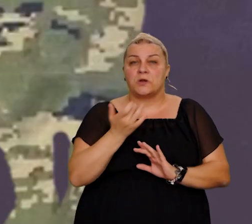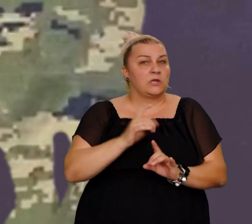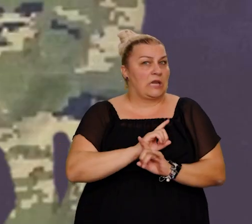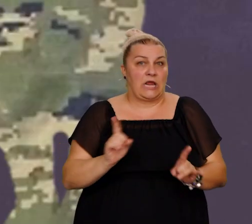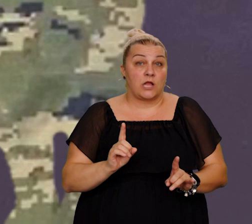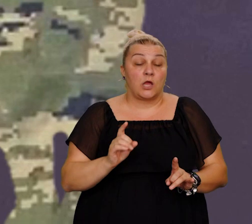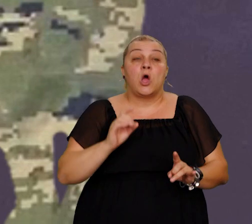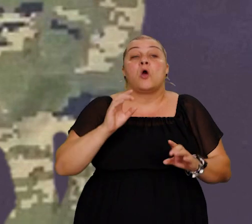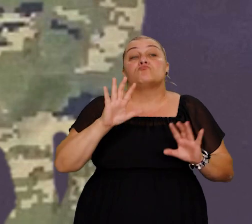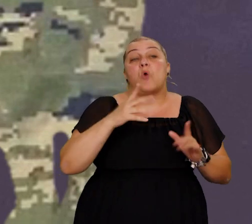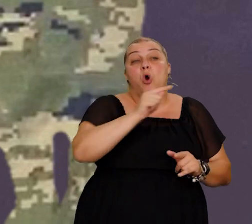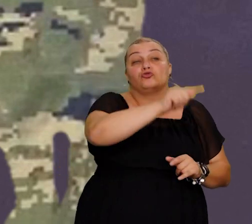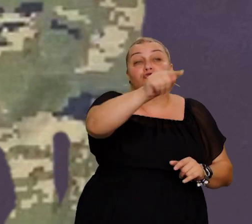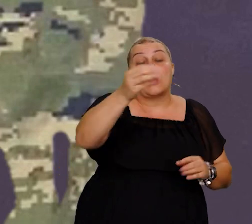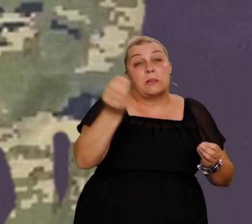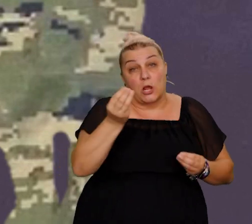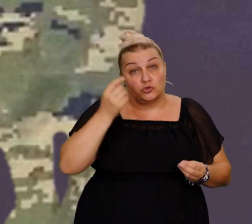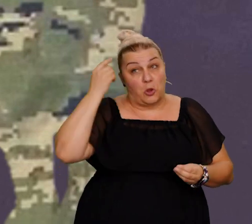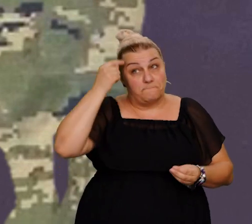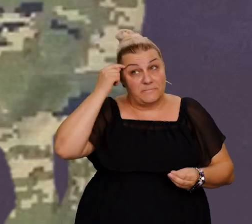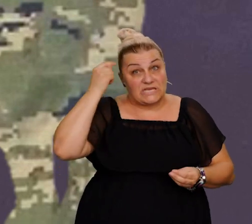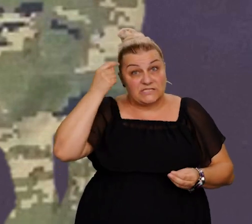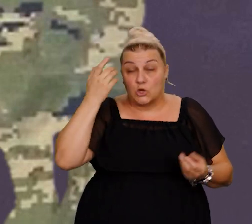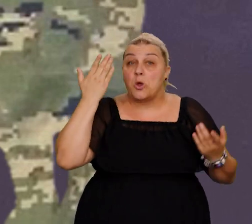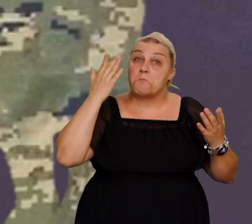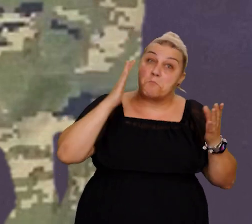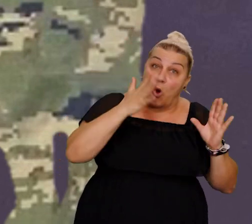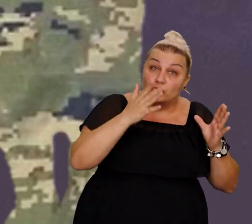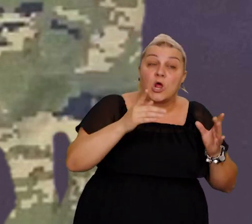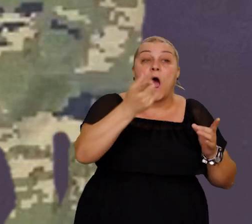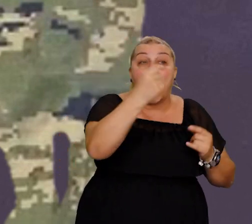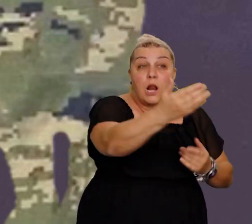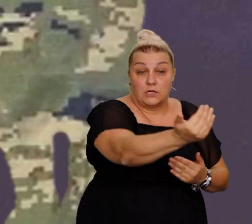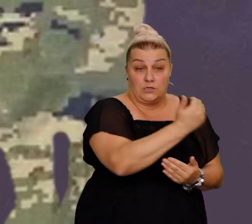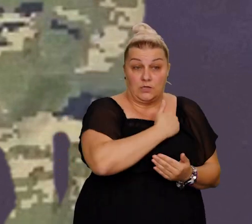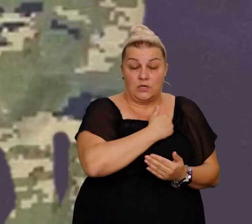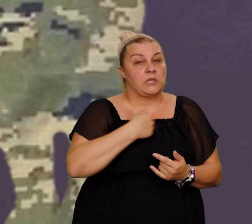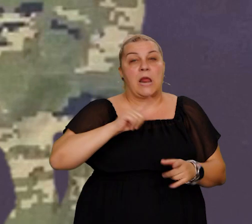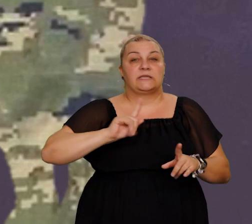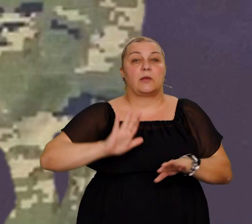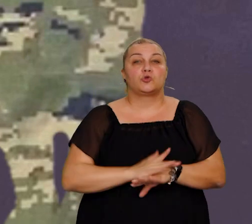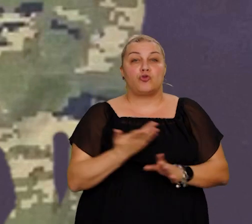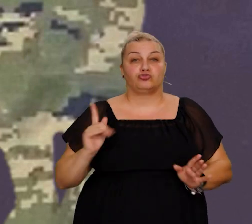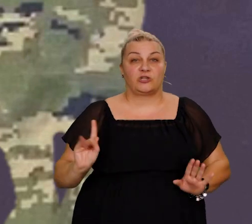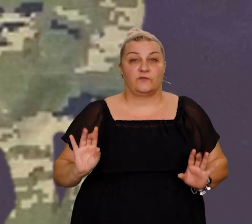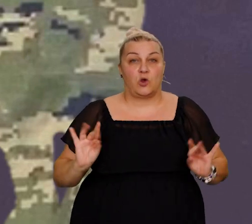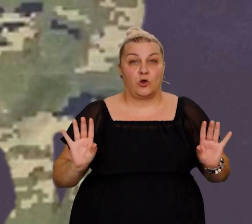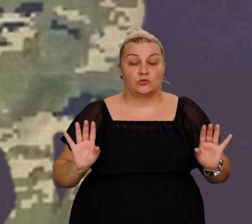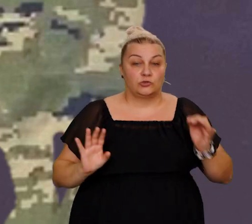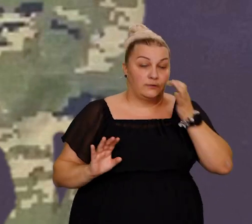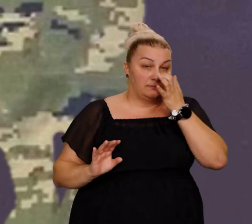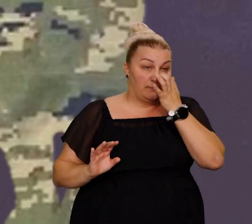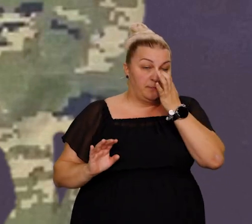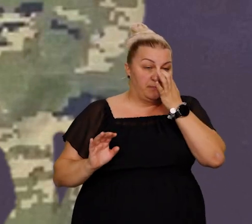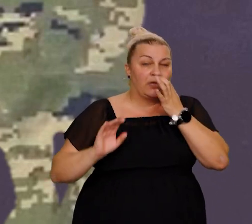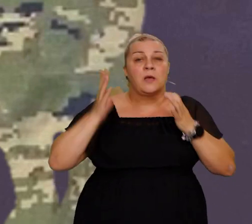Možda je neko nešto i mislio, ja to ne znam šta je u čijoj glavi, ali ja to otvoreno nisam doživio. Imao sam samo jednu, to više